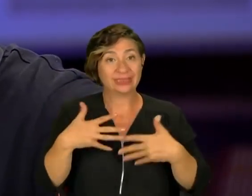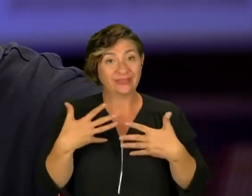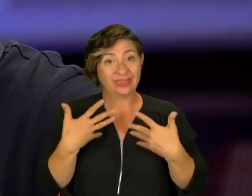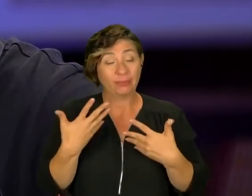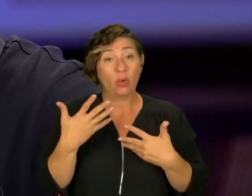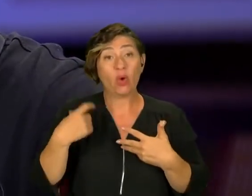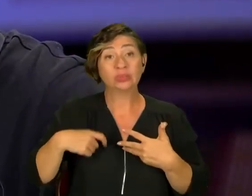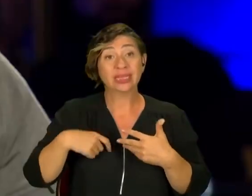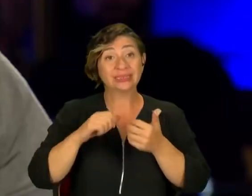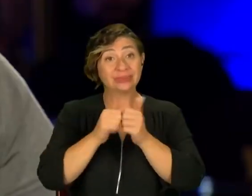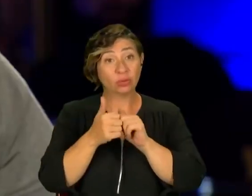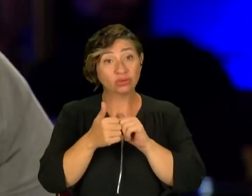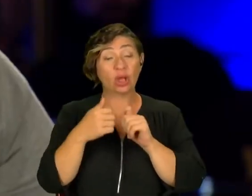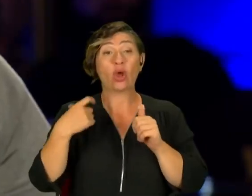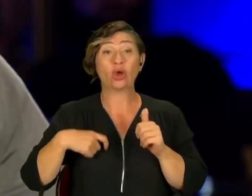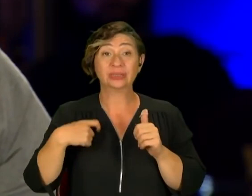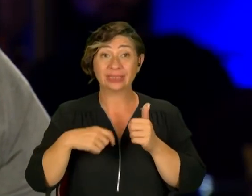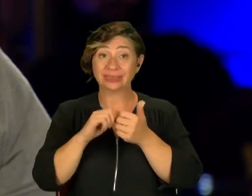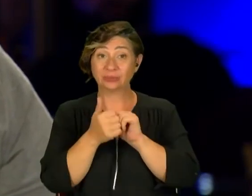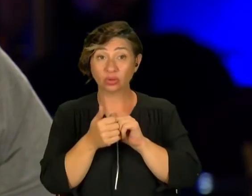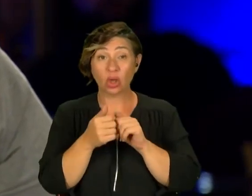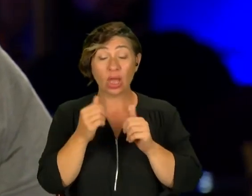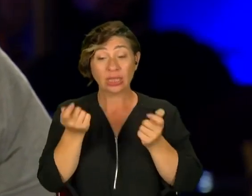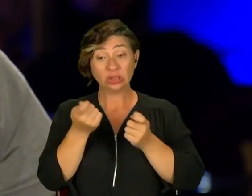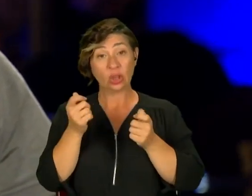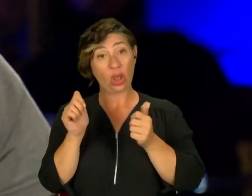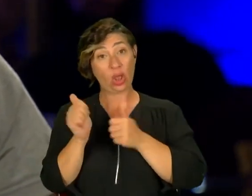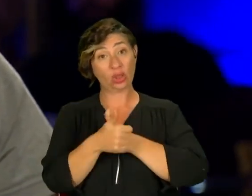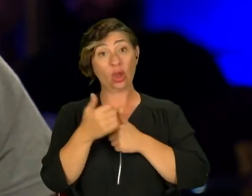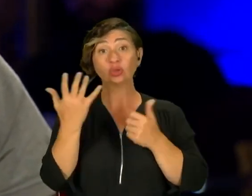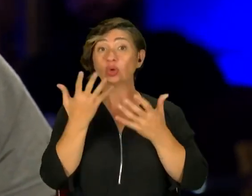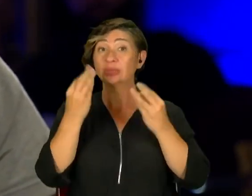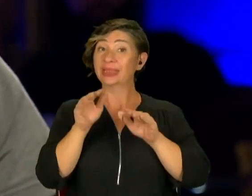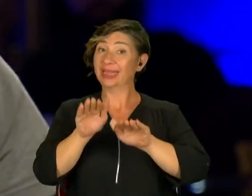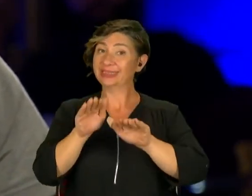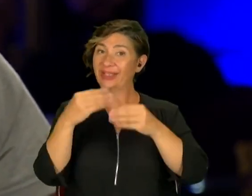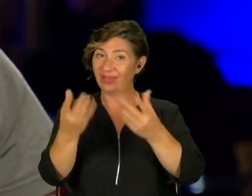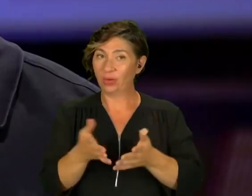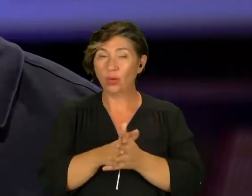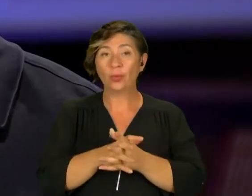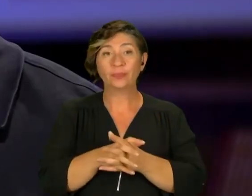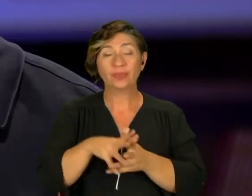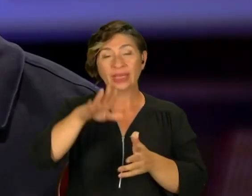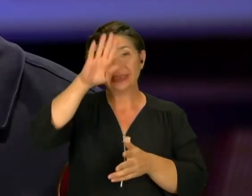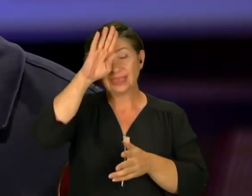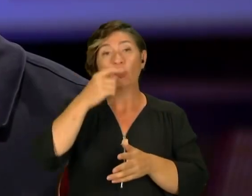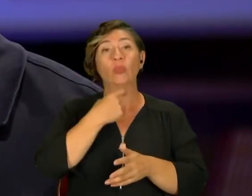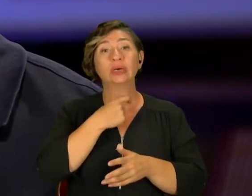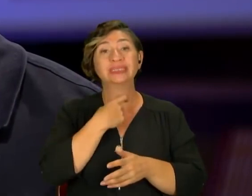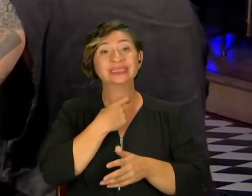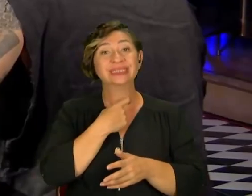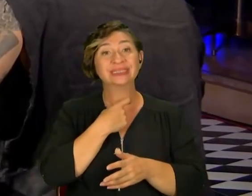sevindik. Özel sporcular özellikle şimdi çok ön plandalar. Çok güzel bir şekilde destekleniyorlar. İstanbul